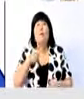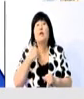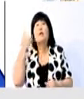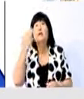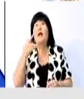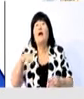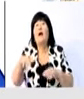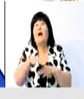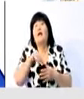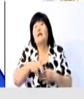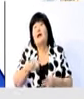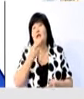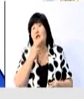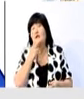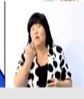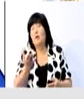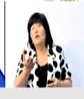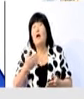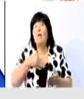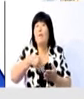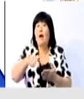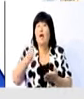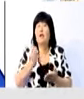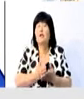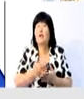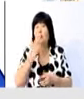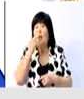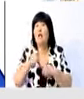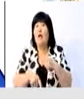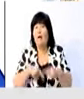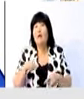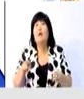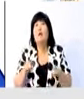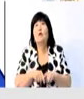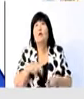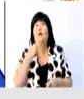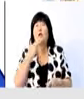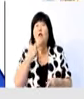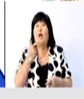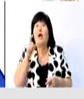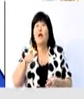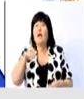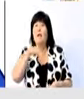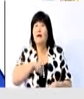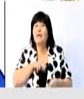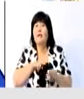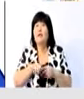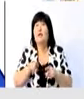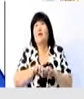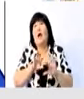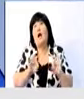мақсаты халық арасында шылымқорлықтан бас тартуды дағдыландыру, сонымен қатар шылымқорлықтың адам ағзасына зиян туралы